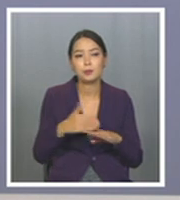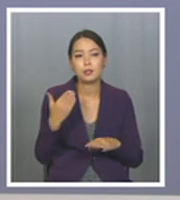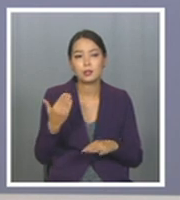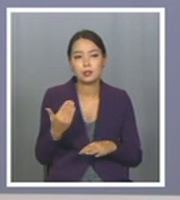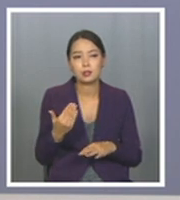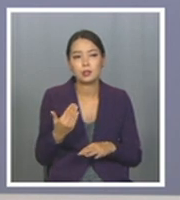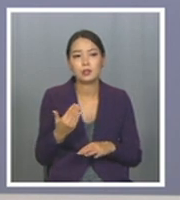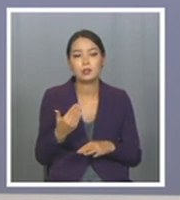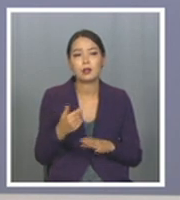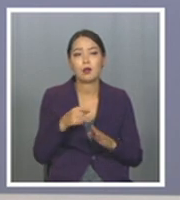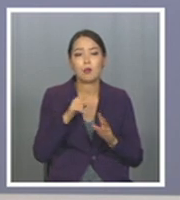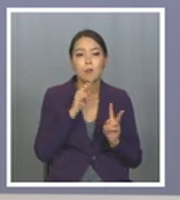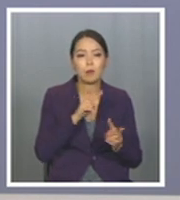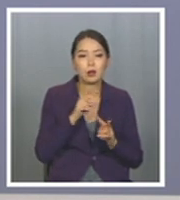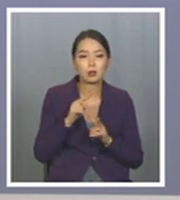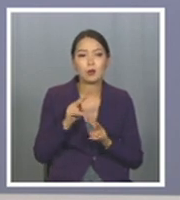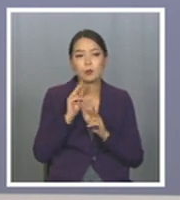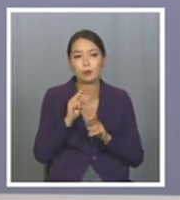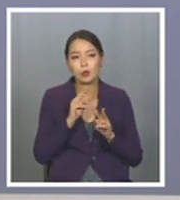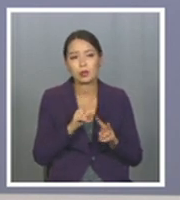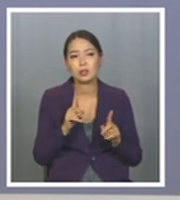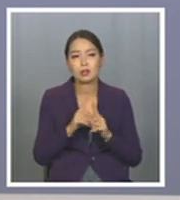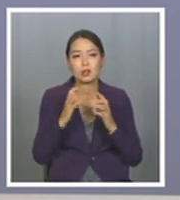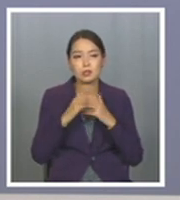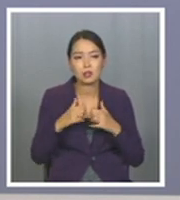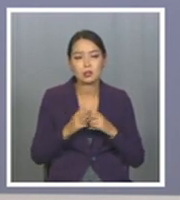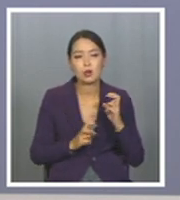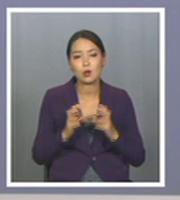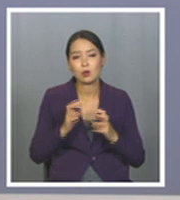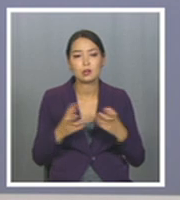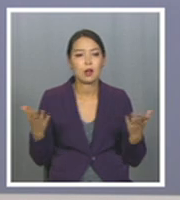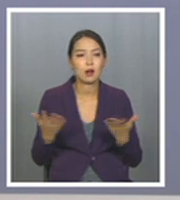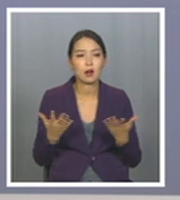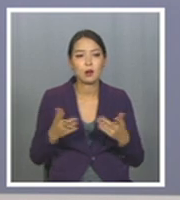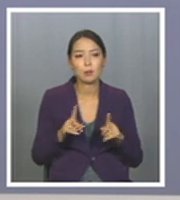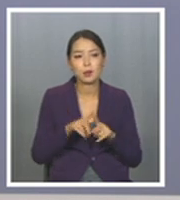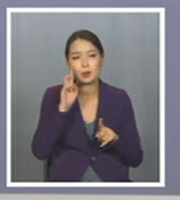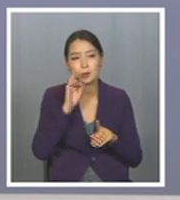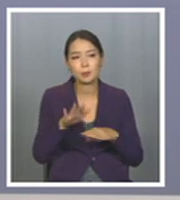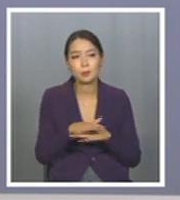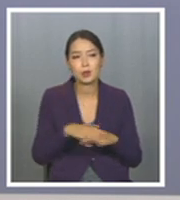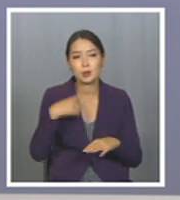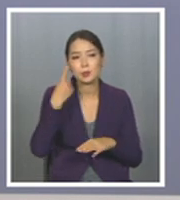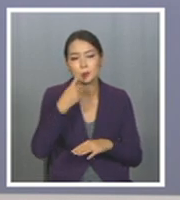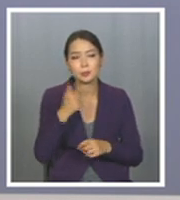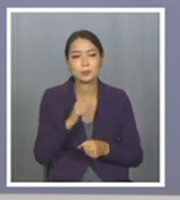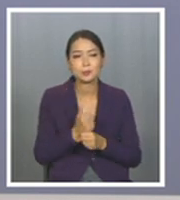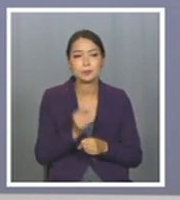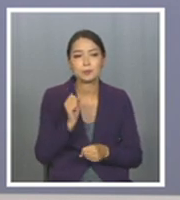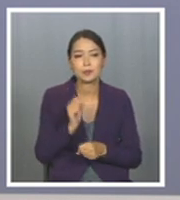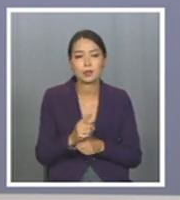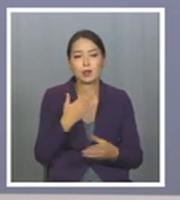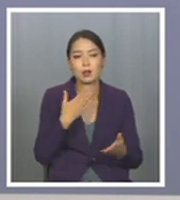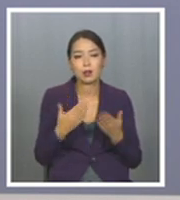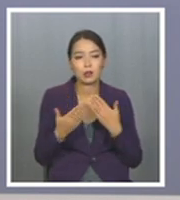мен қадағалау күшейтіліп, өндірістің қай саласында болмасын мемлекеттік меншікке басымдық берілетін қатынастарды